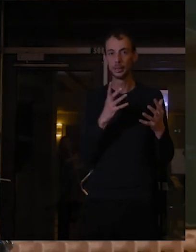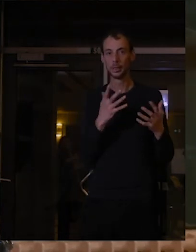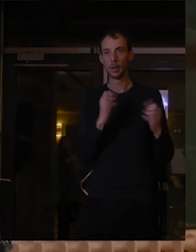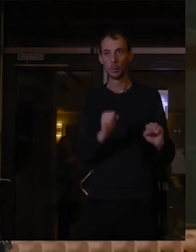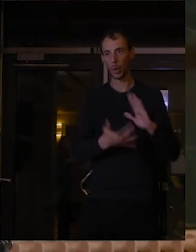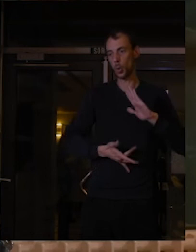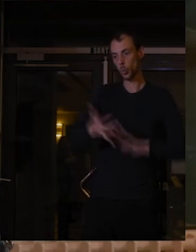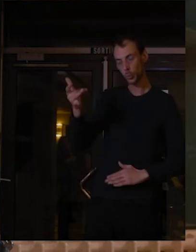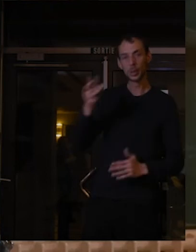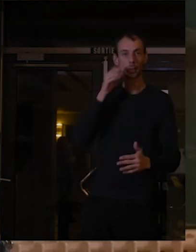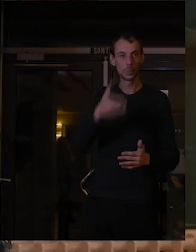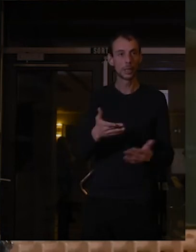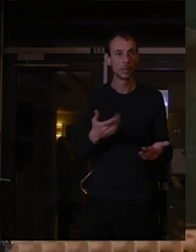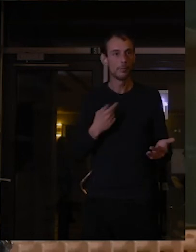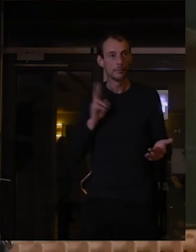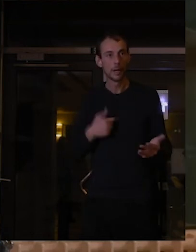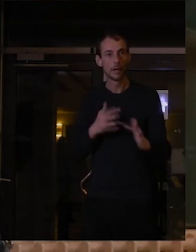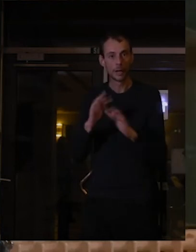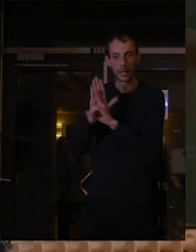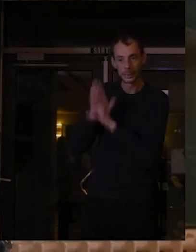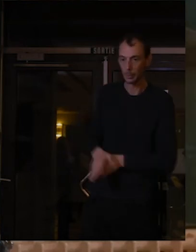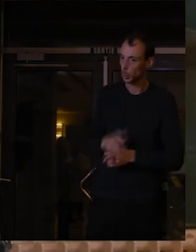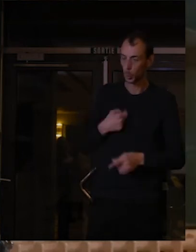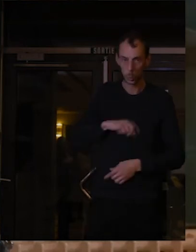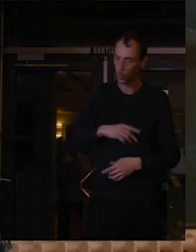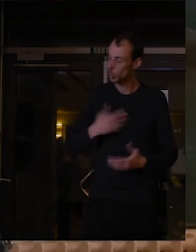discrimination, et Simon en parlait à l'instant, il en fait partie